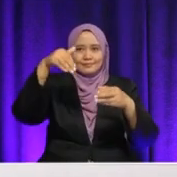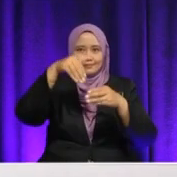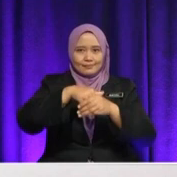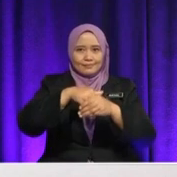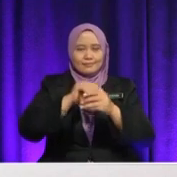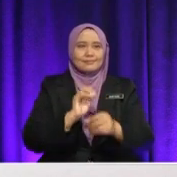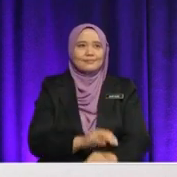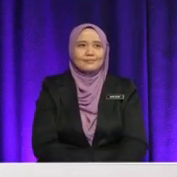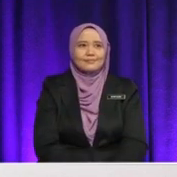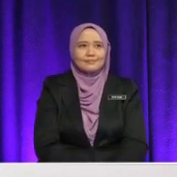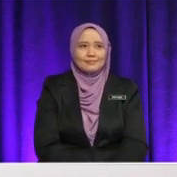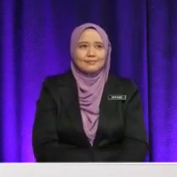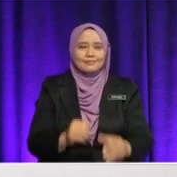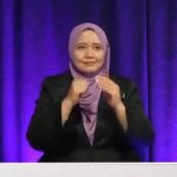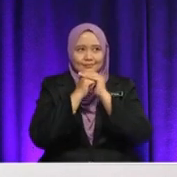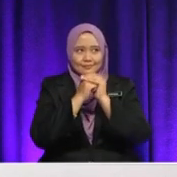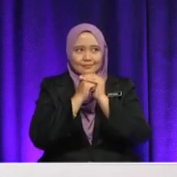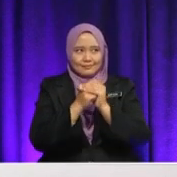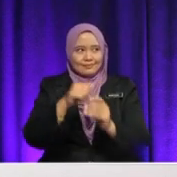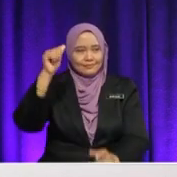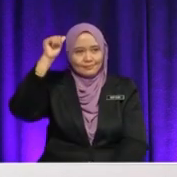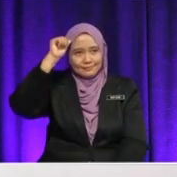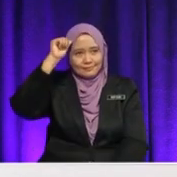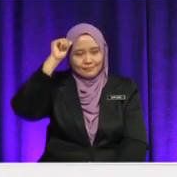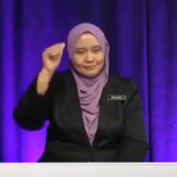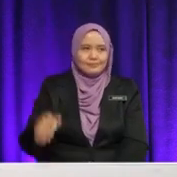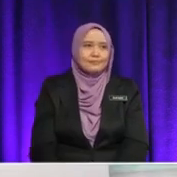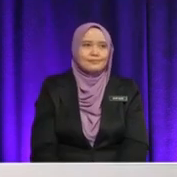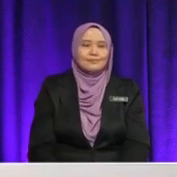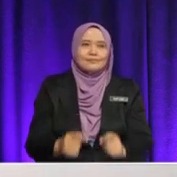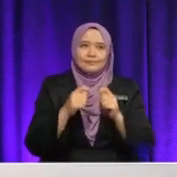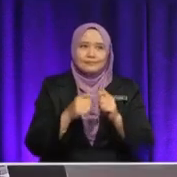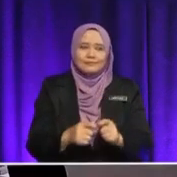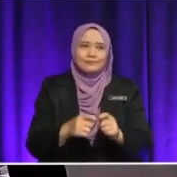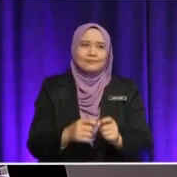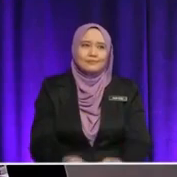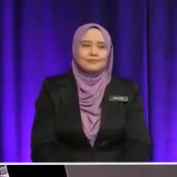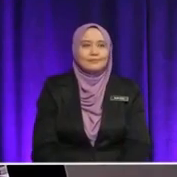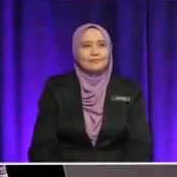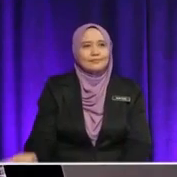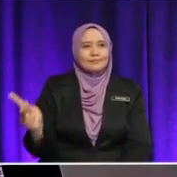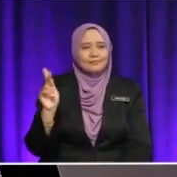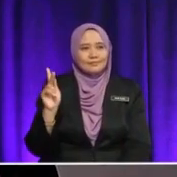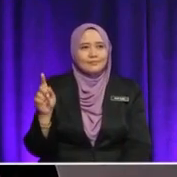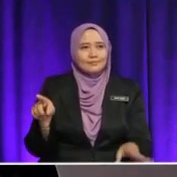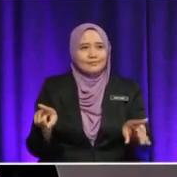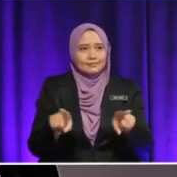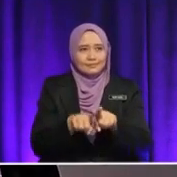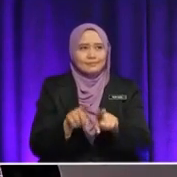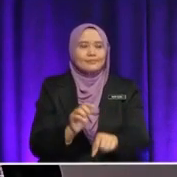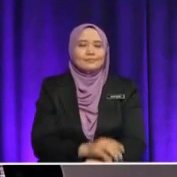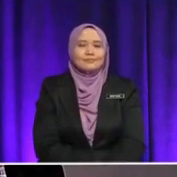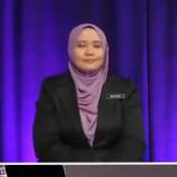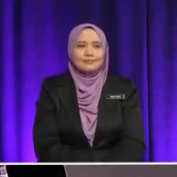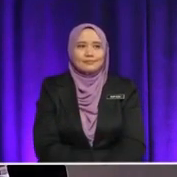dia tahnia hemat tepat sekali dengan beli panto dan jawaban pun the ah